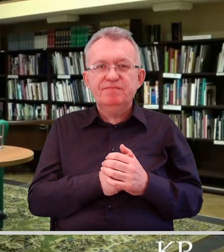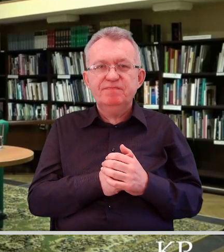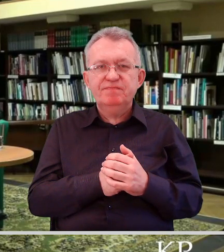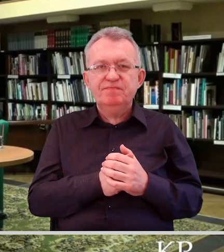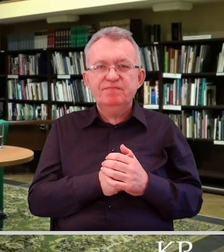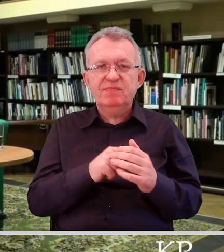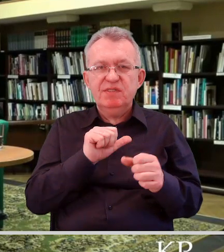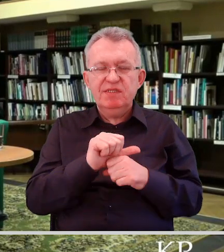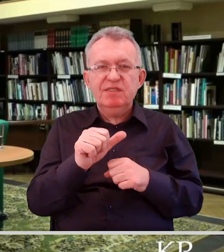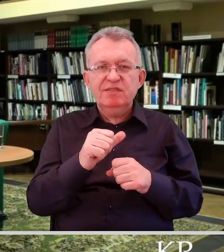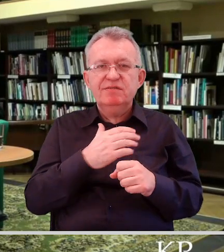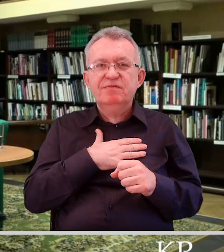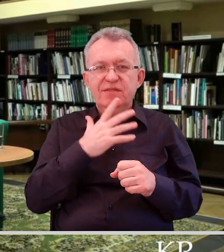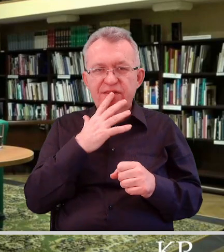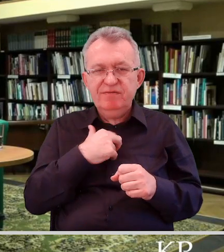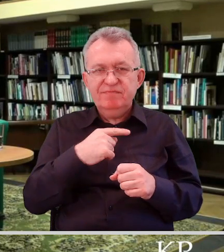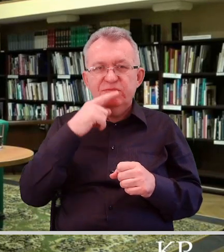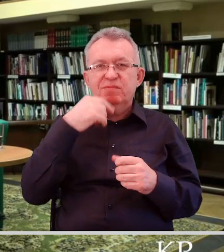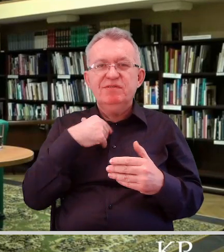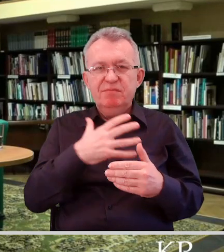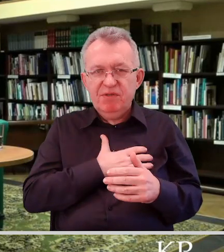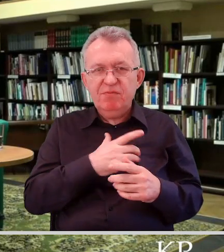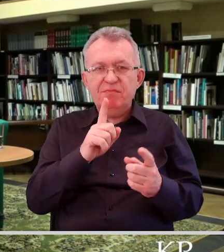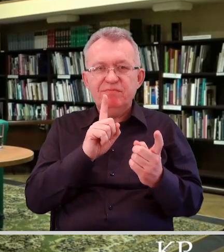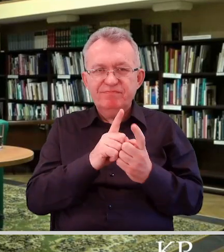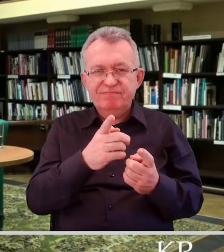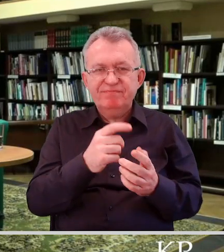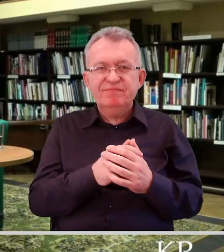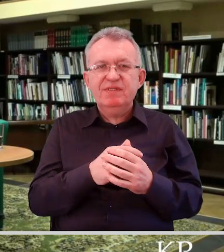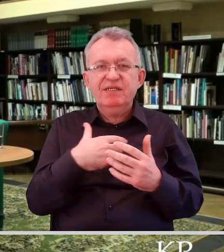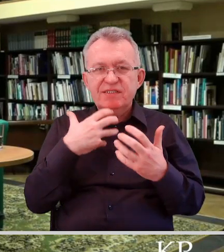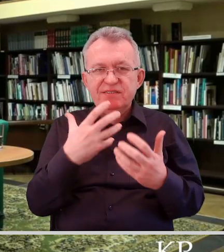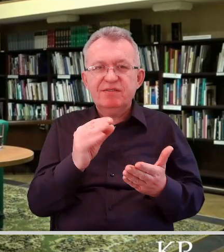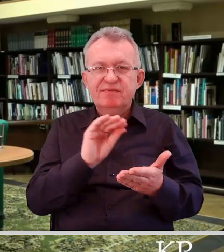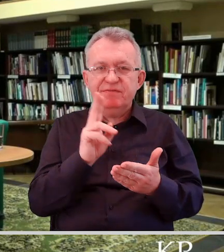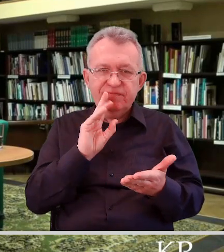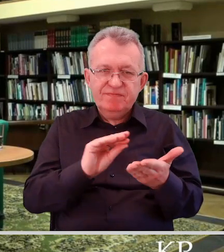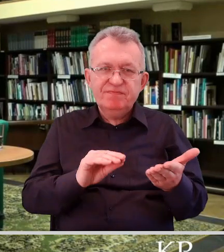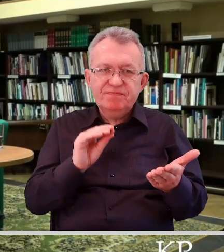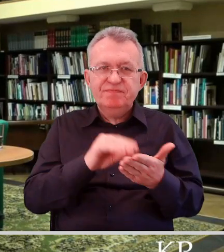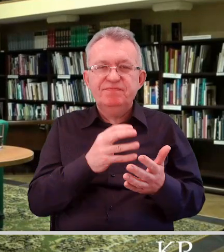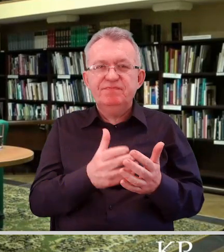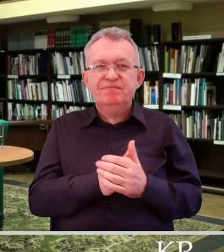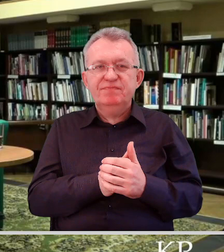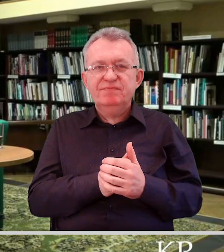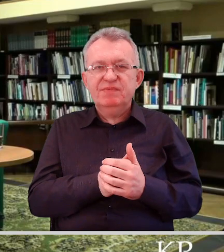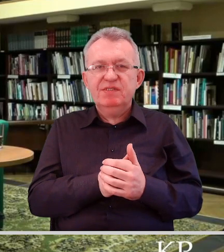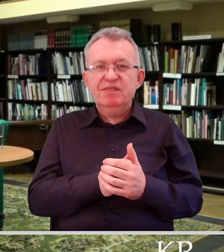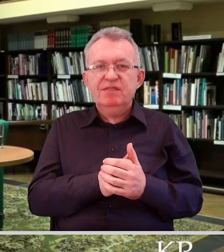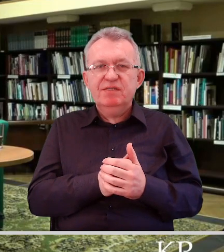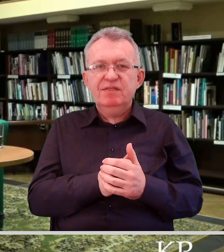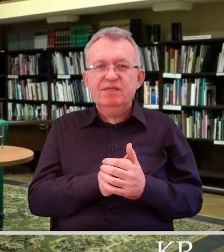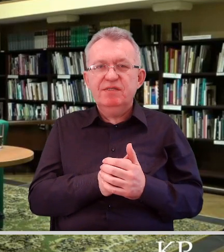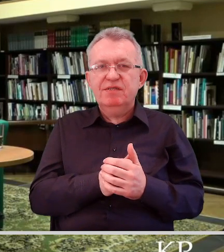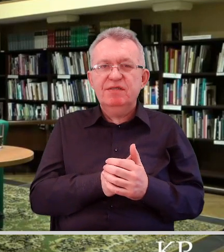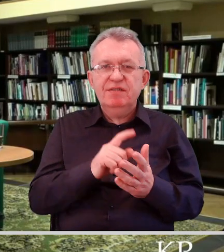Ale jestem zaszczycona. Miło mi panią poznać. I bardzo bym chciała wpisać jeszcze jedną dedykację. Książki bez dedykacji